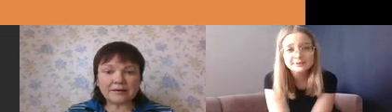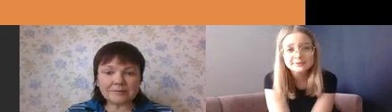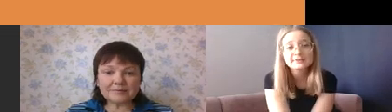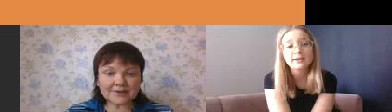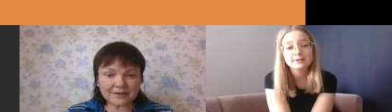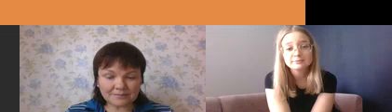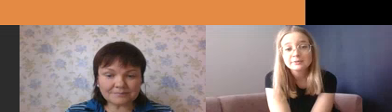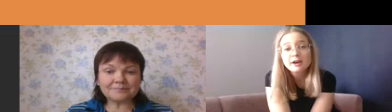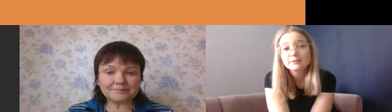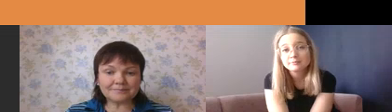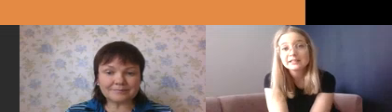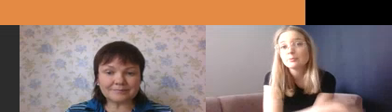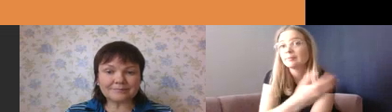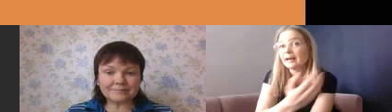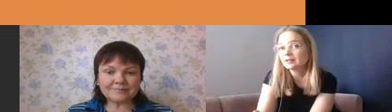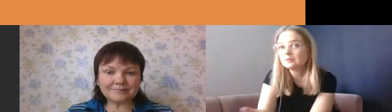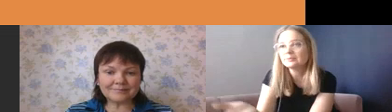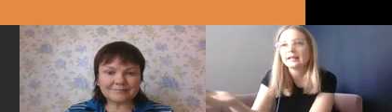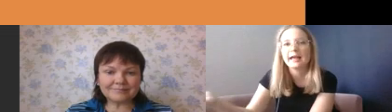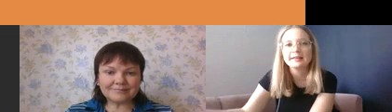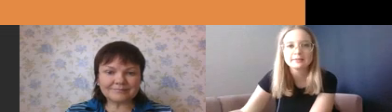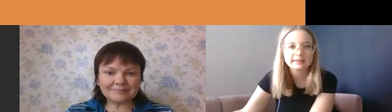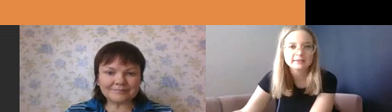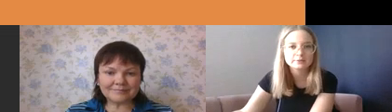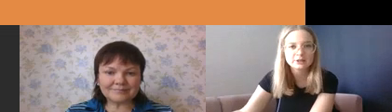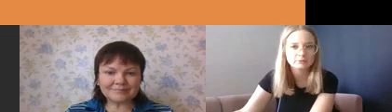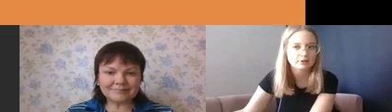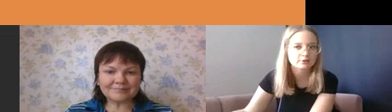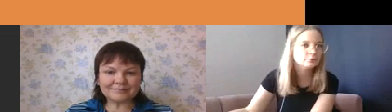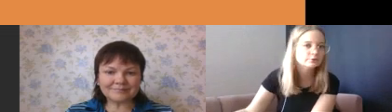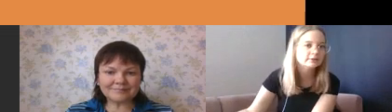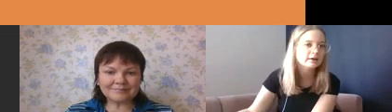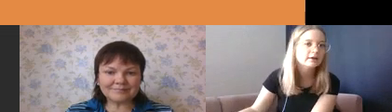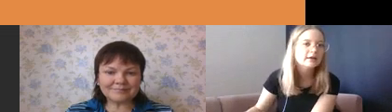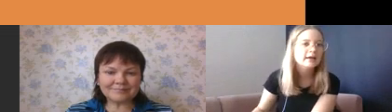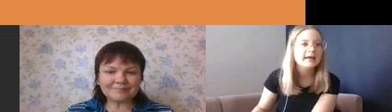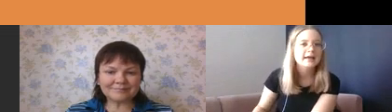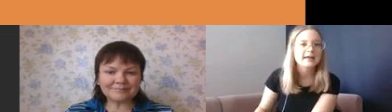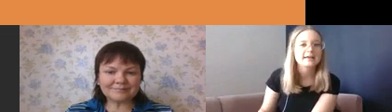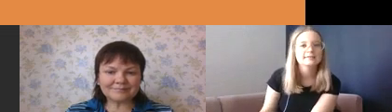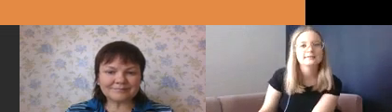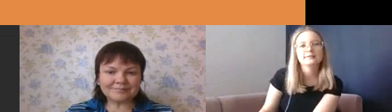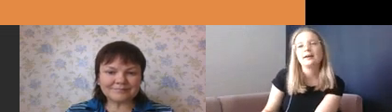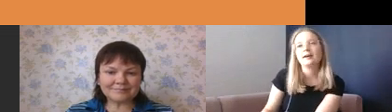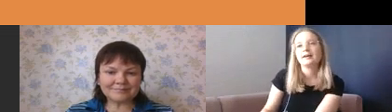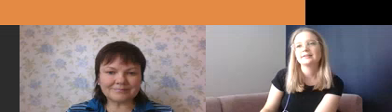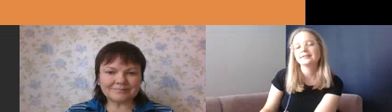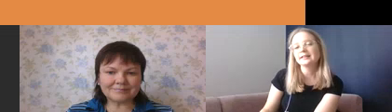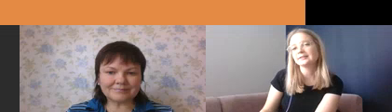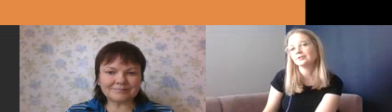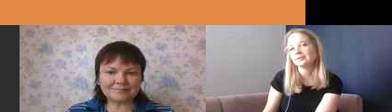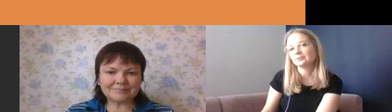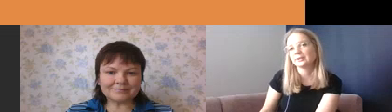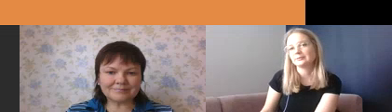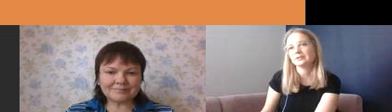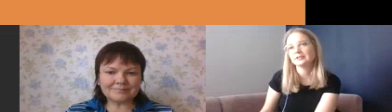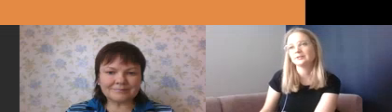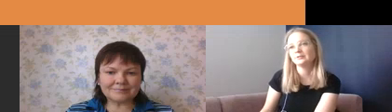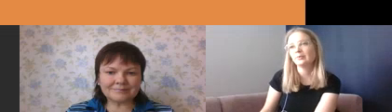mida ma märkan ja mida ma märkan, mis mind häirib näiteks, mida ma tahaks muuta. Mm-hmm. Et